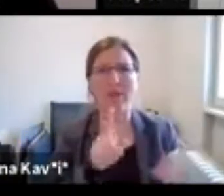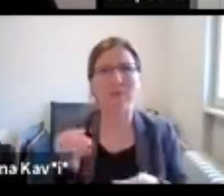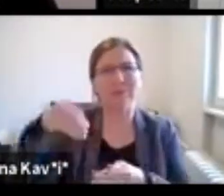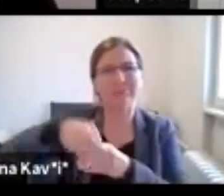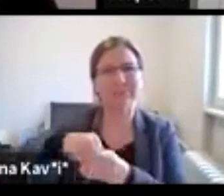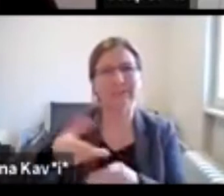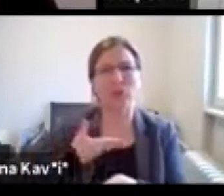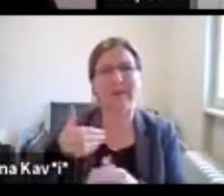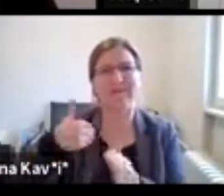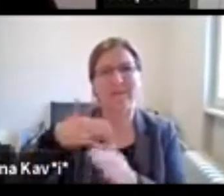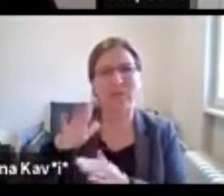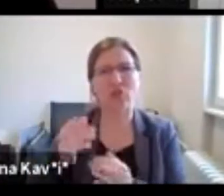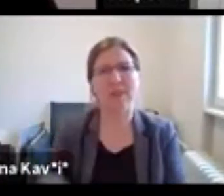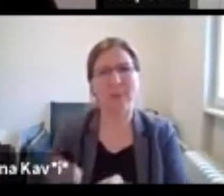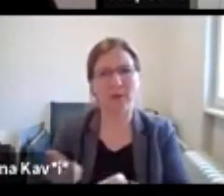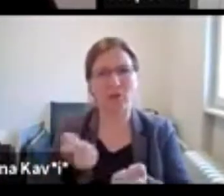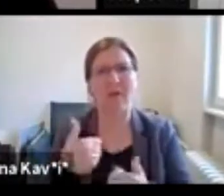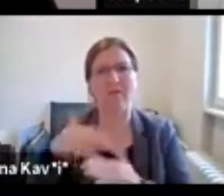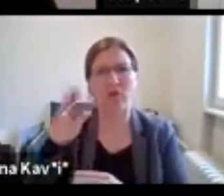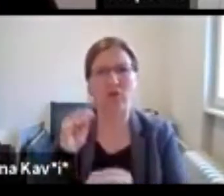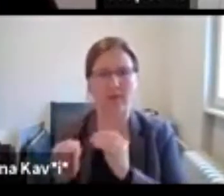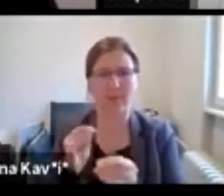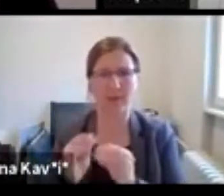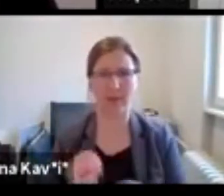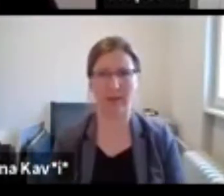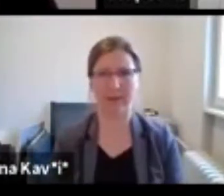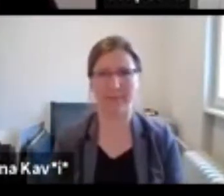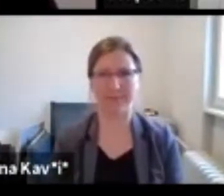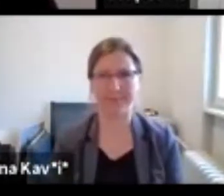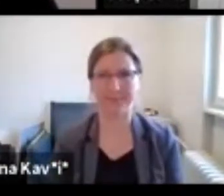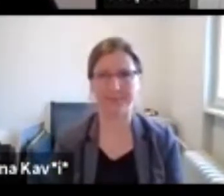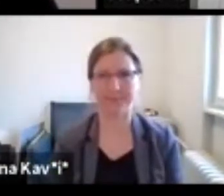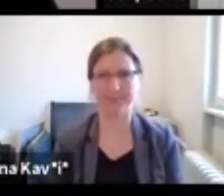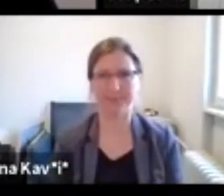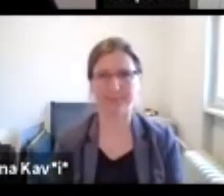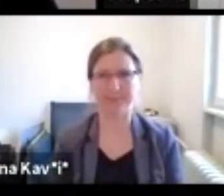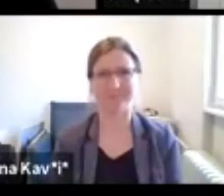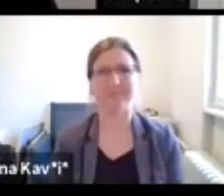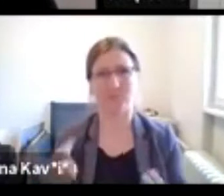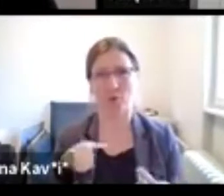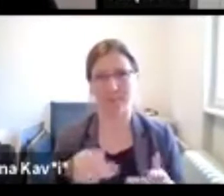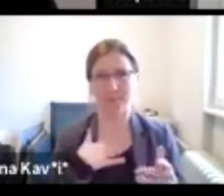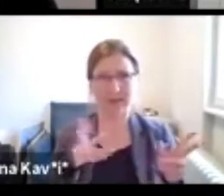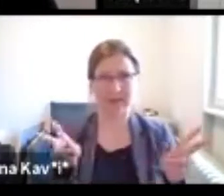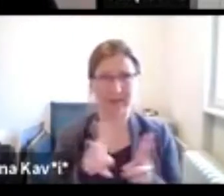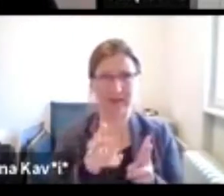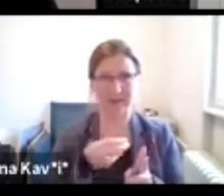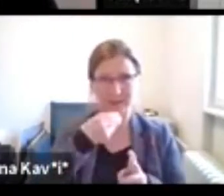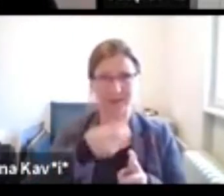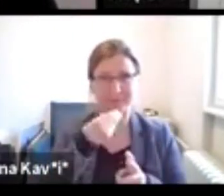teškoća koje rade našu svakodnevicu turbulentnom. Evo, to je moj mali input, a